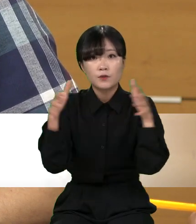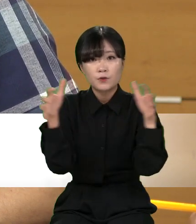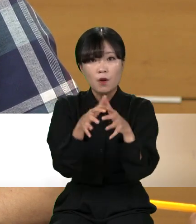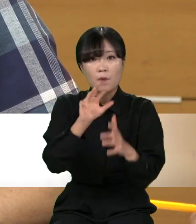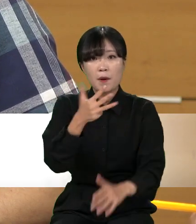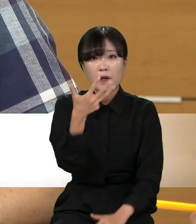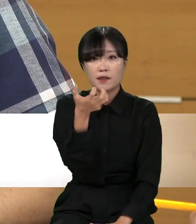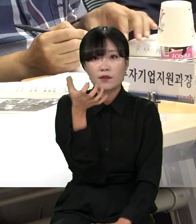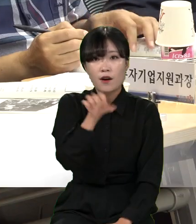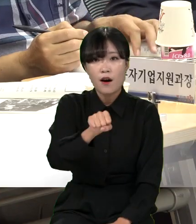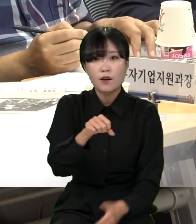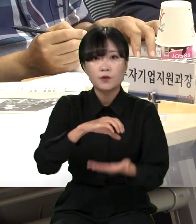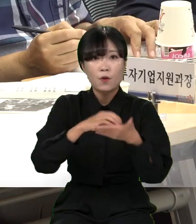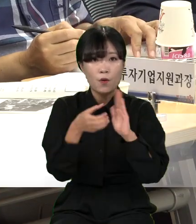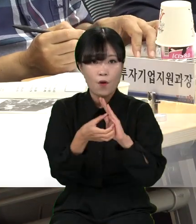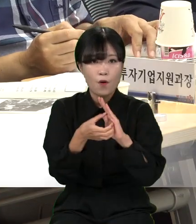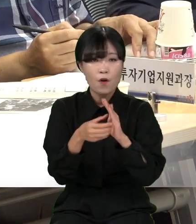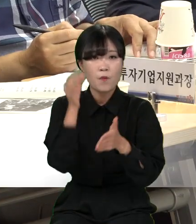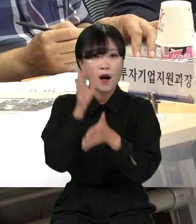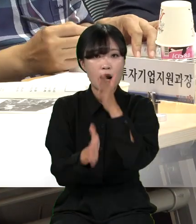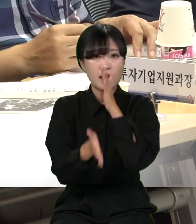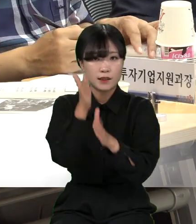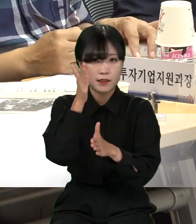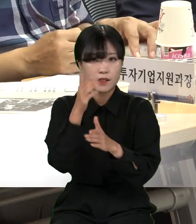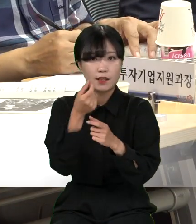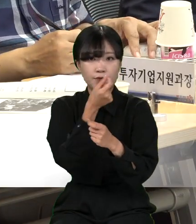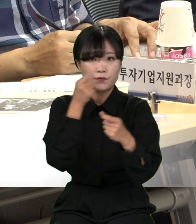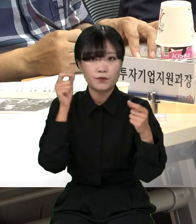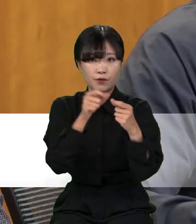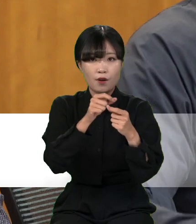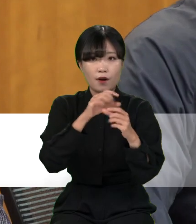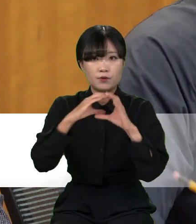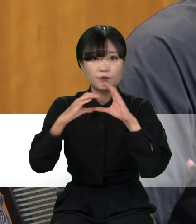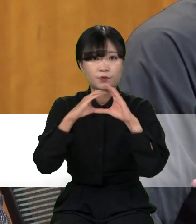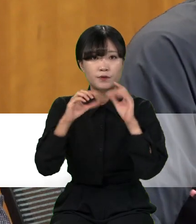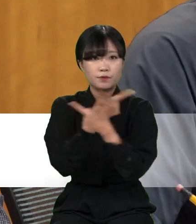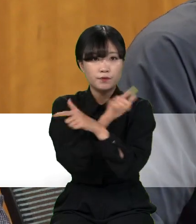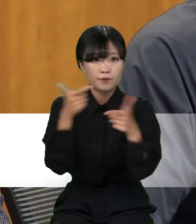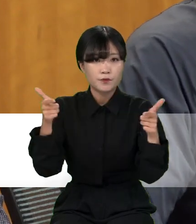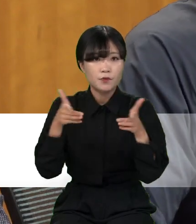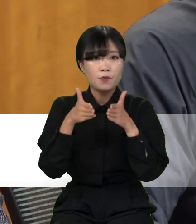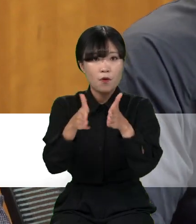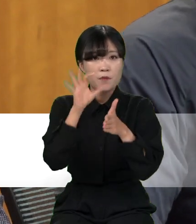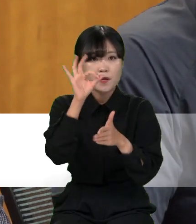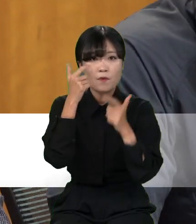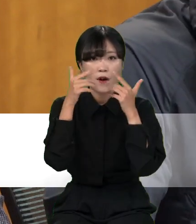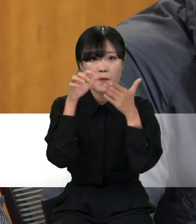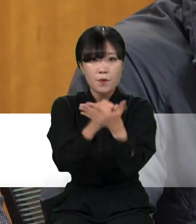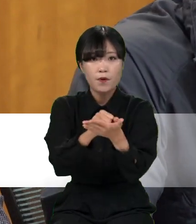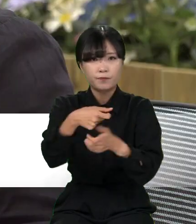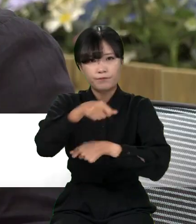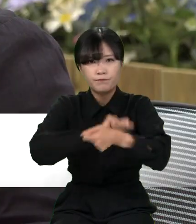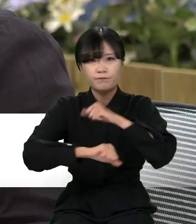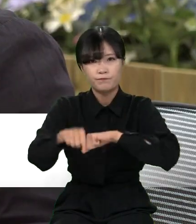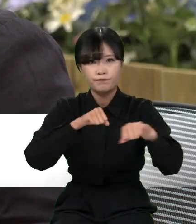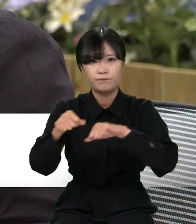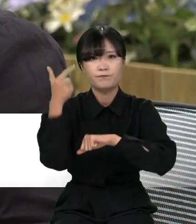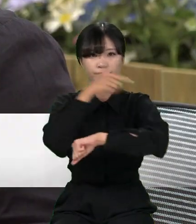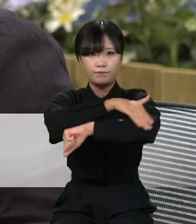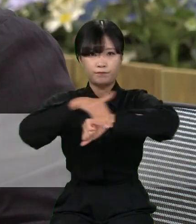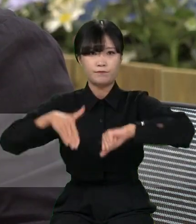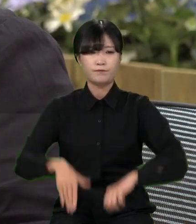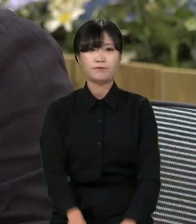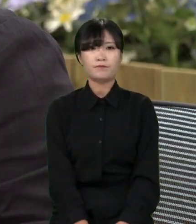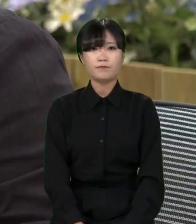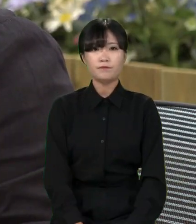사업 총 880억원 규모이며시는 경북도 경북도의회와 긴밀하게 소통하는 등 도비 확보에